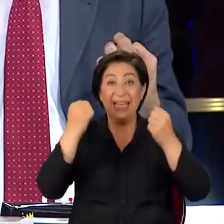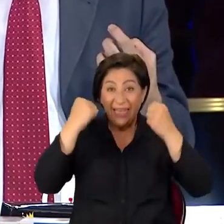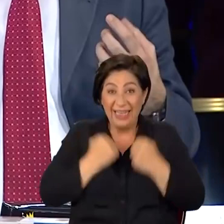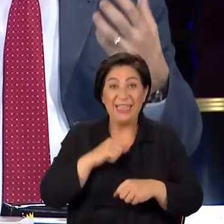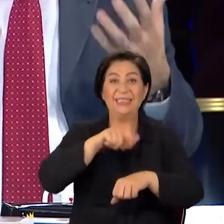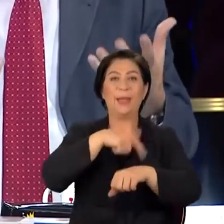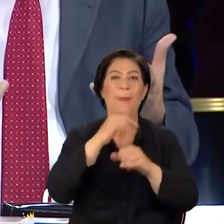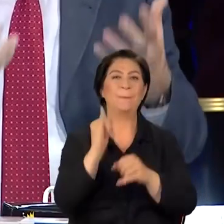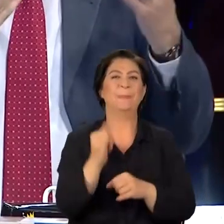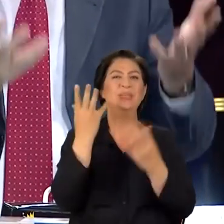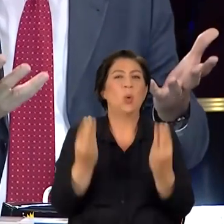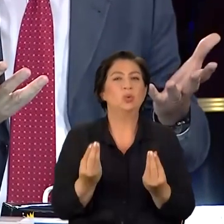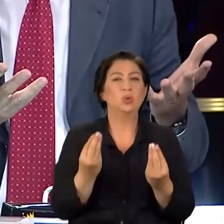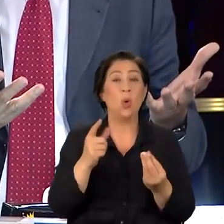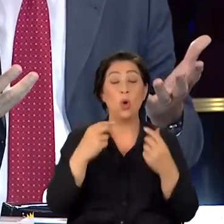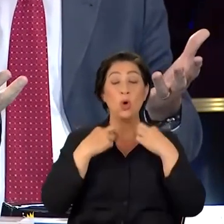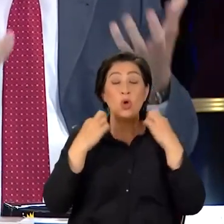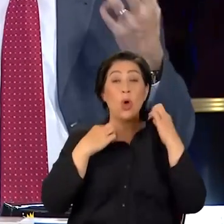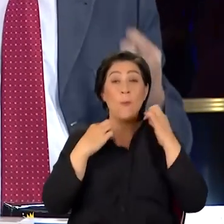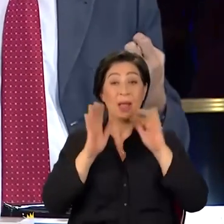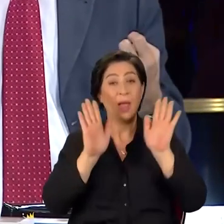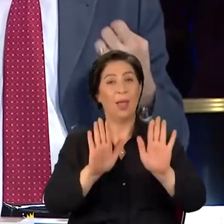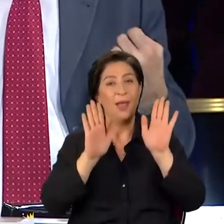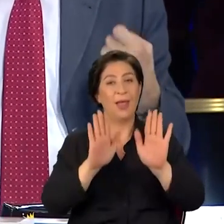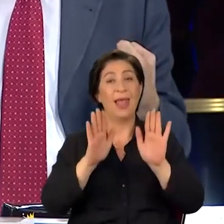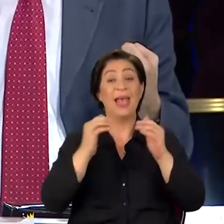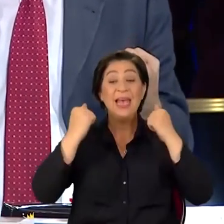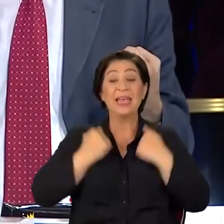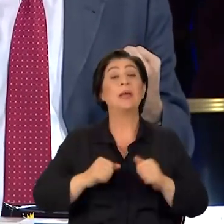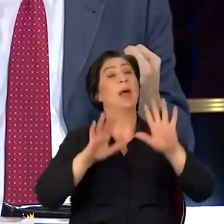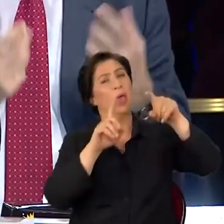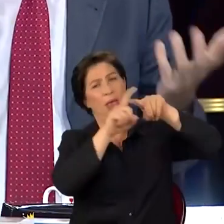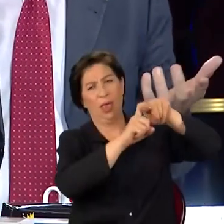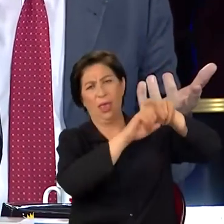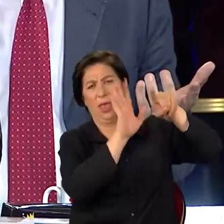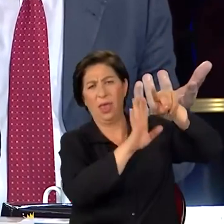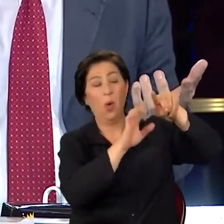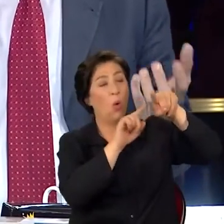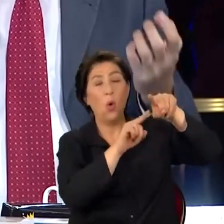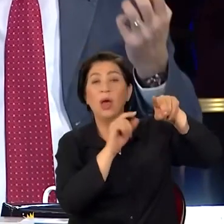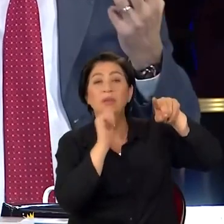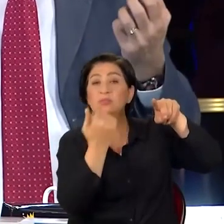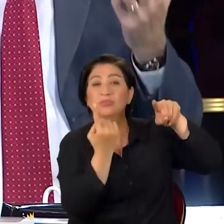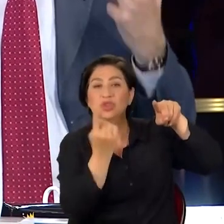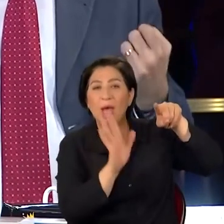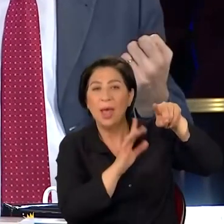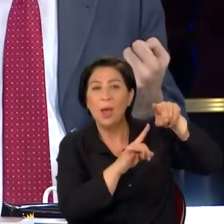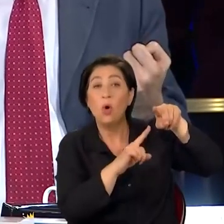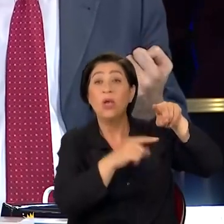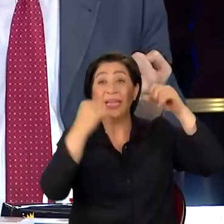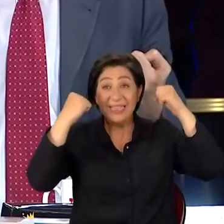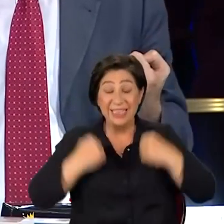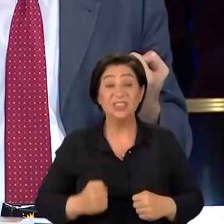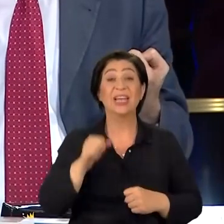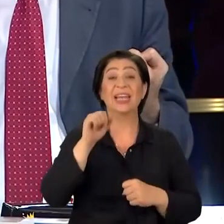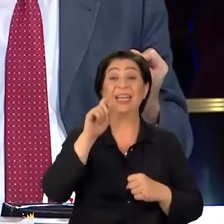kirlensin. O gömlek orada durduğu sürece, biri giymediği sürece o hiçtir. Onu giyecek